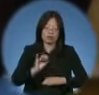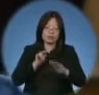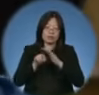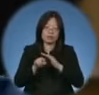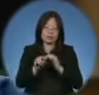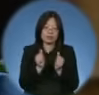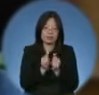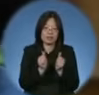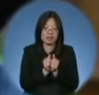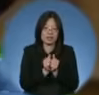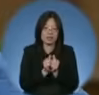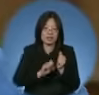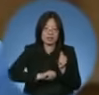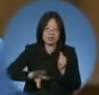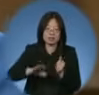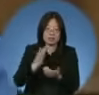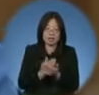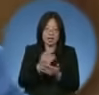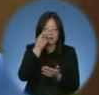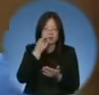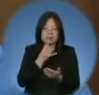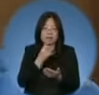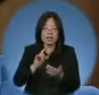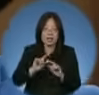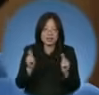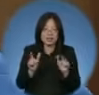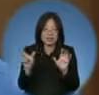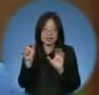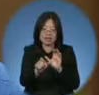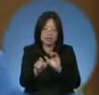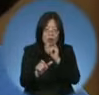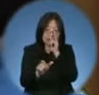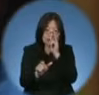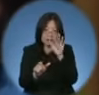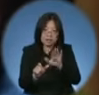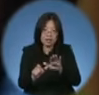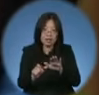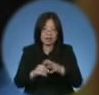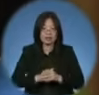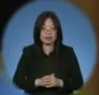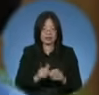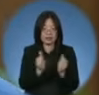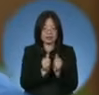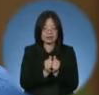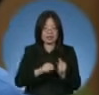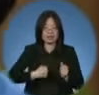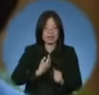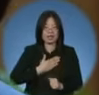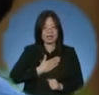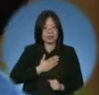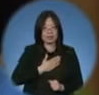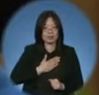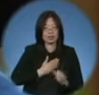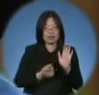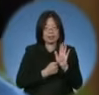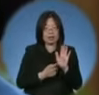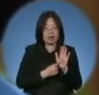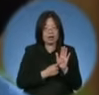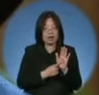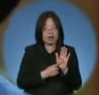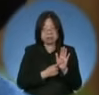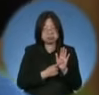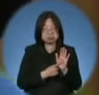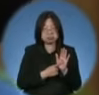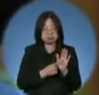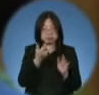남자가 흘리지 말아야 될 건 눈물만이 아니다 예. 이런 게 써 있다 예. 그러는데 예. 남자들이 자기 감정 표현에 참 미숙하고